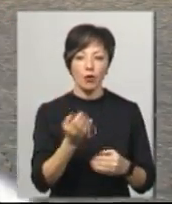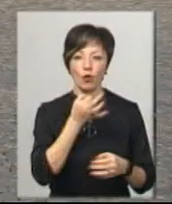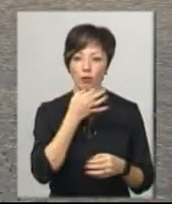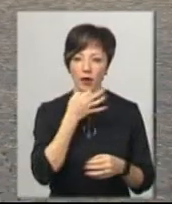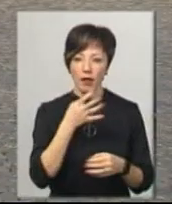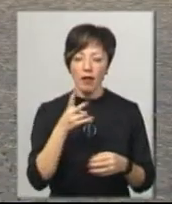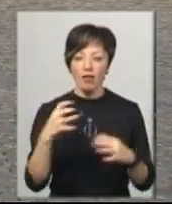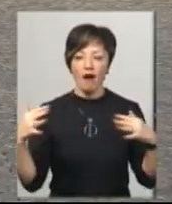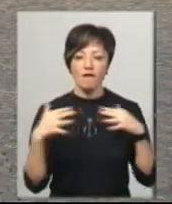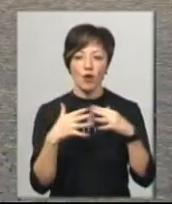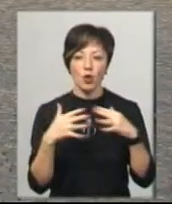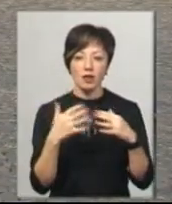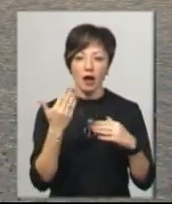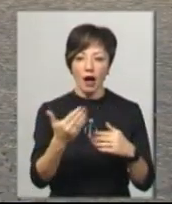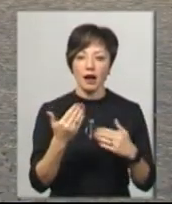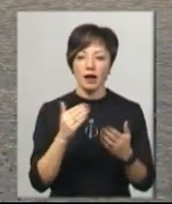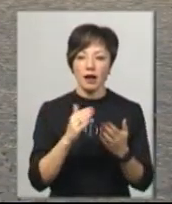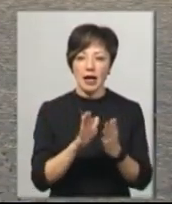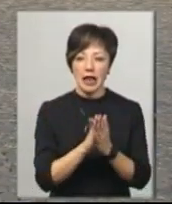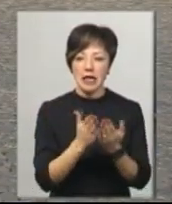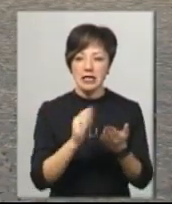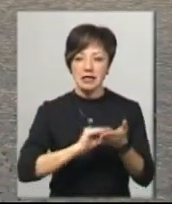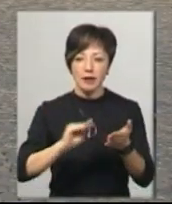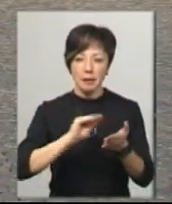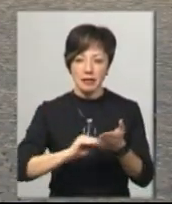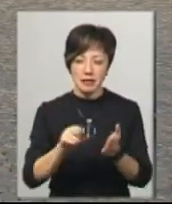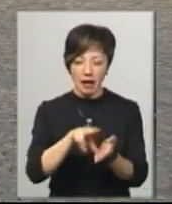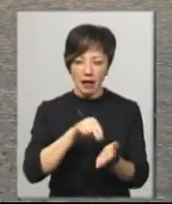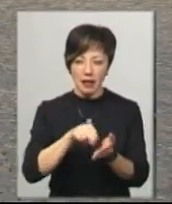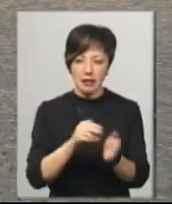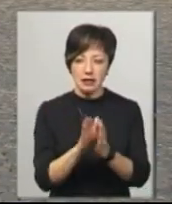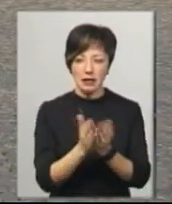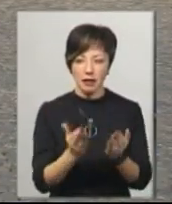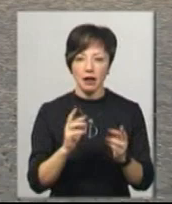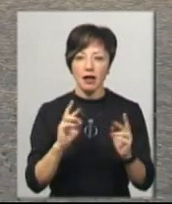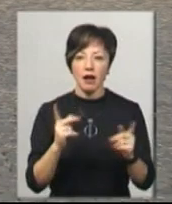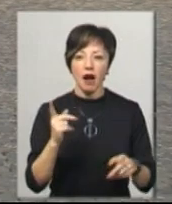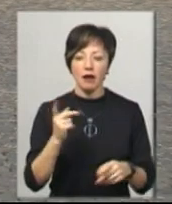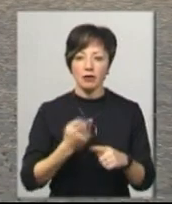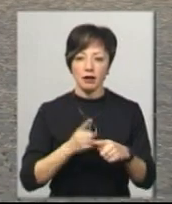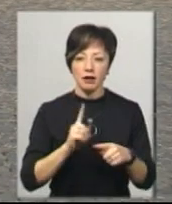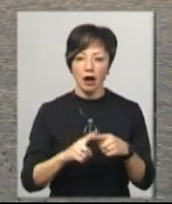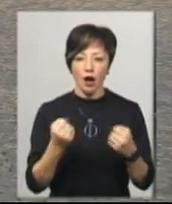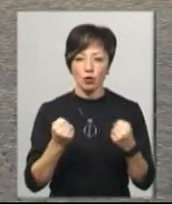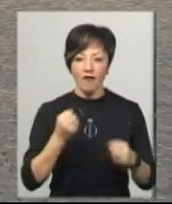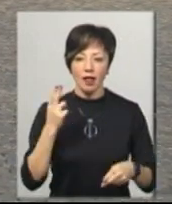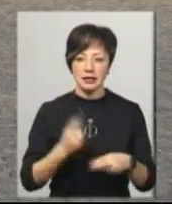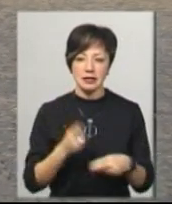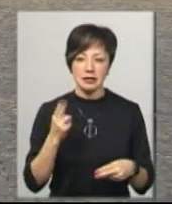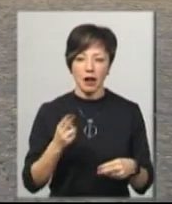на фронтах його листівки писали з книги, як гартувалася сталь, розумієте? І